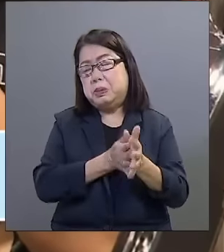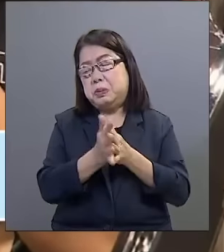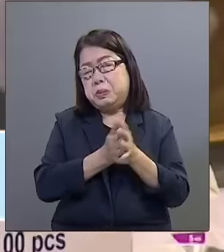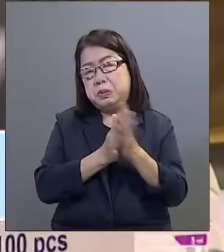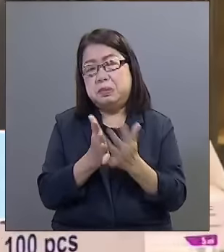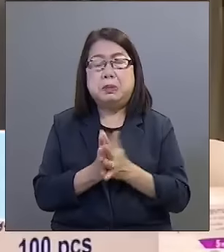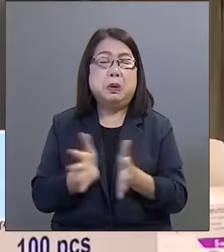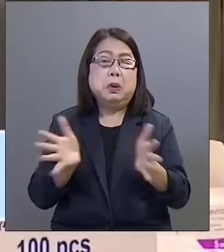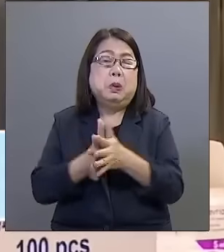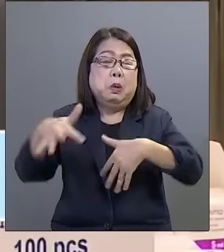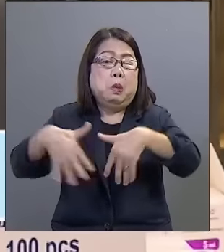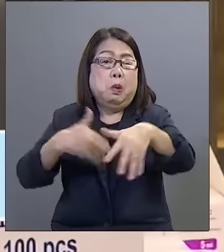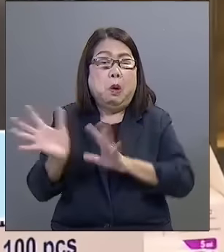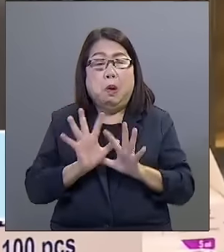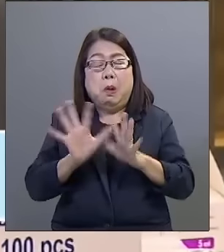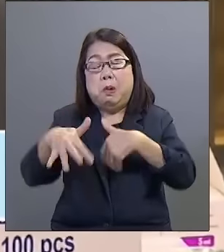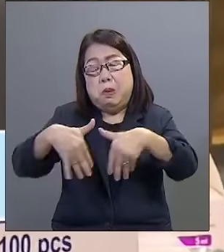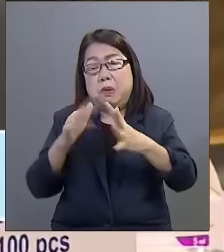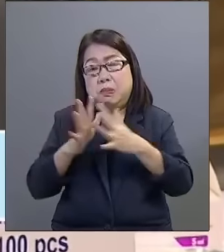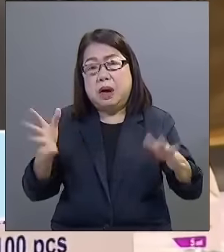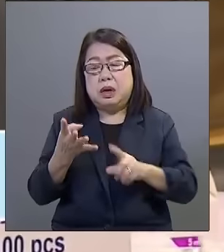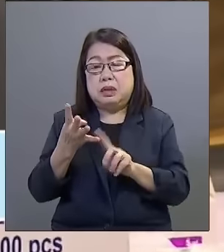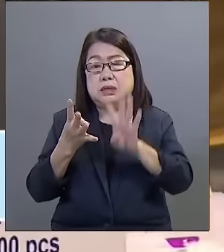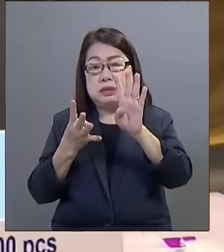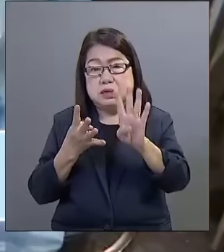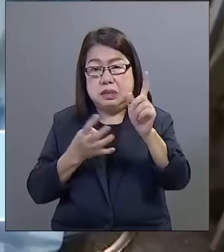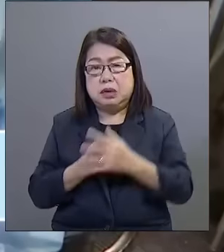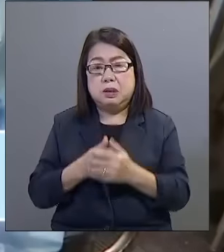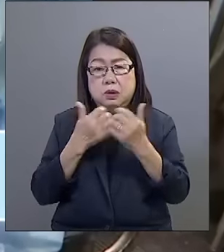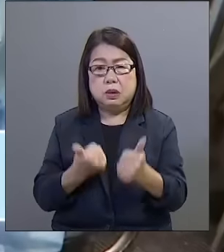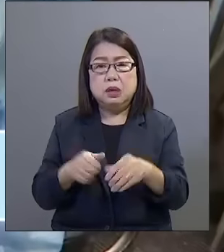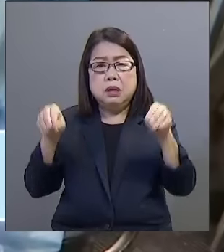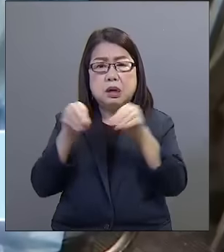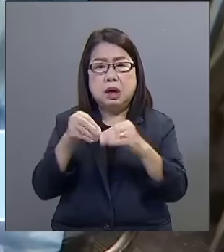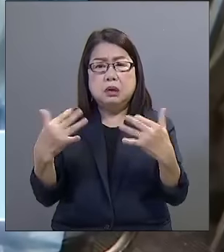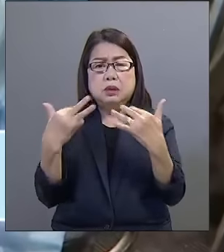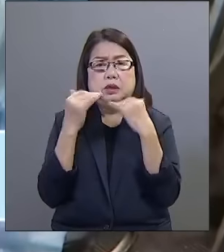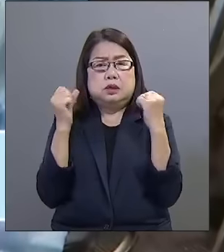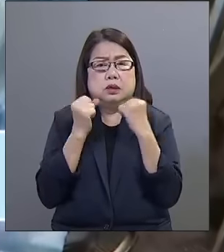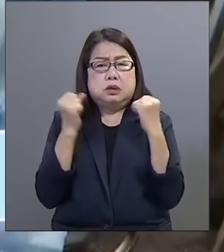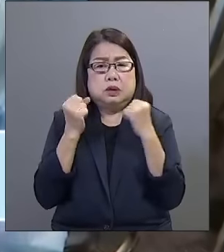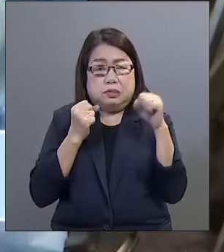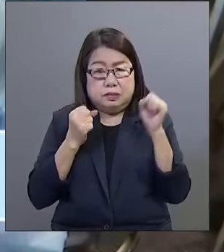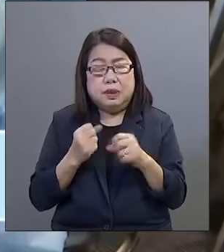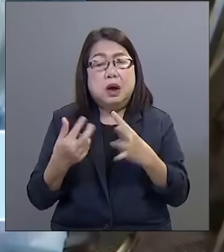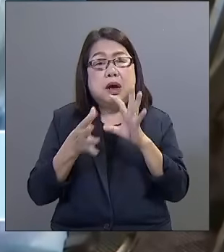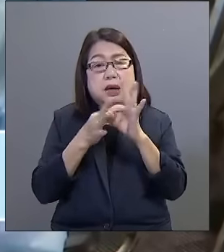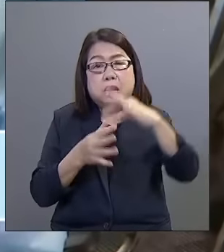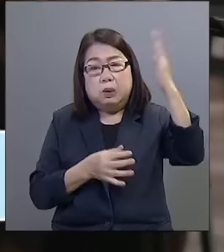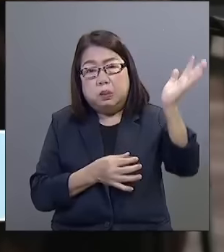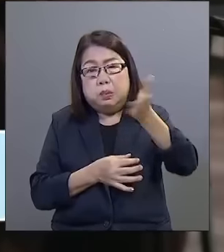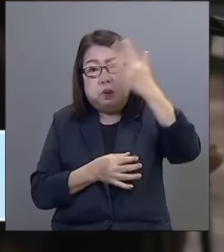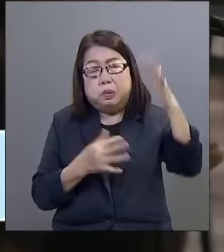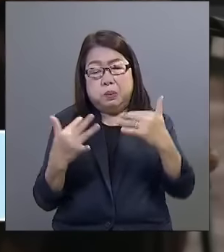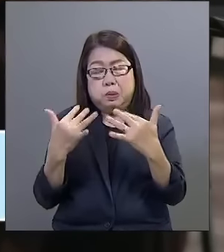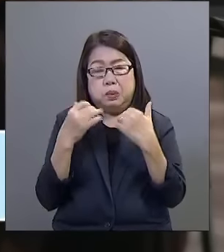ลงมากและประการที่4ก็คือตอนนี้เราจะเข้าสู่ช่วงฤดูหนาวพอฤดูหนาวเนี่ยจะทำให้ไวรัสเนี่ย